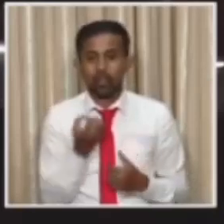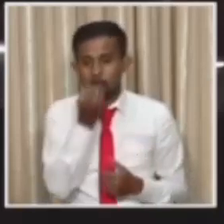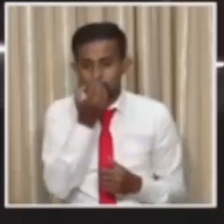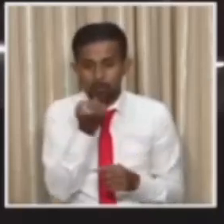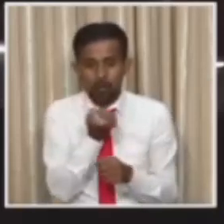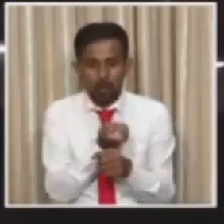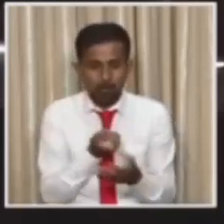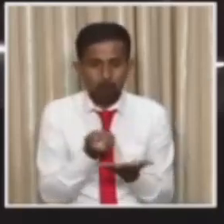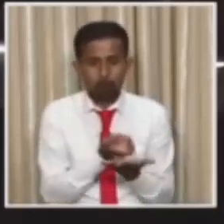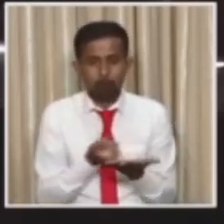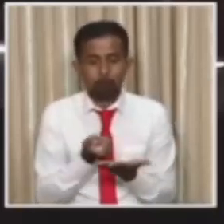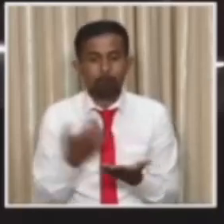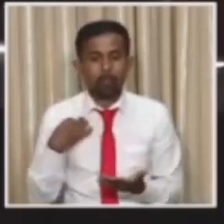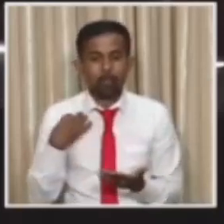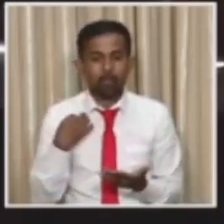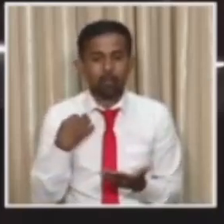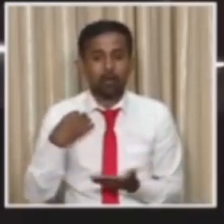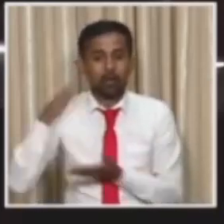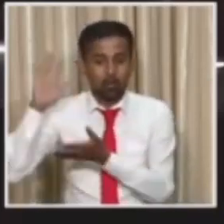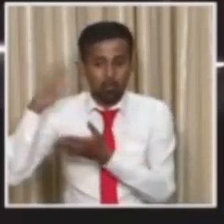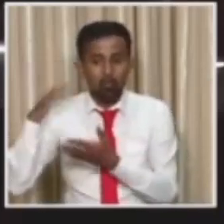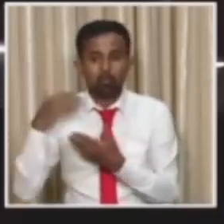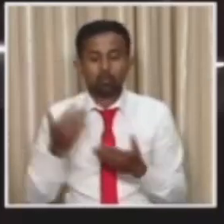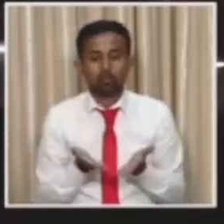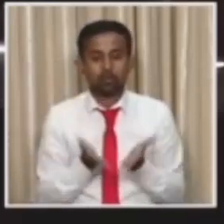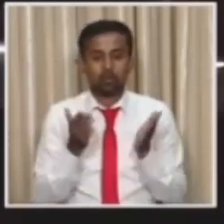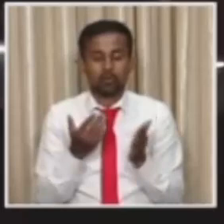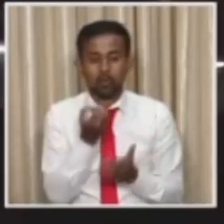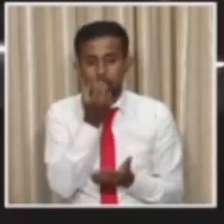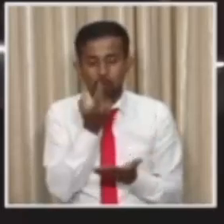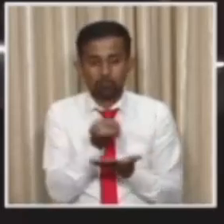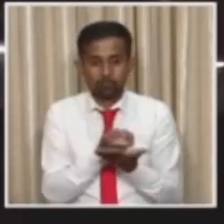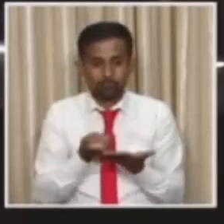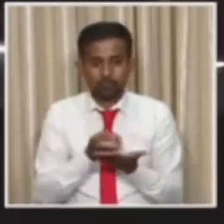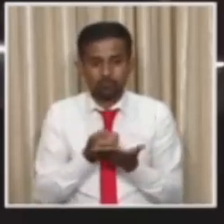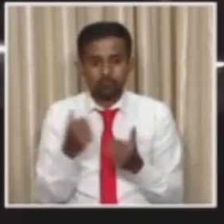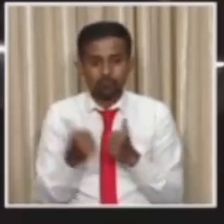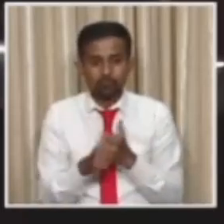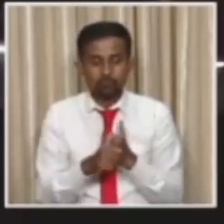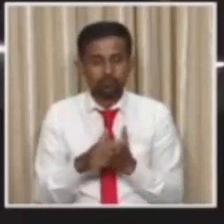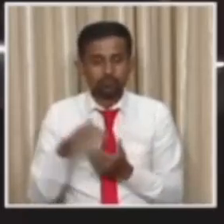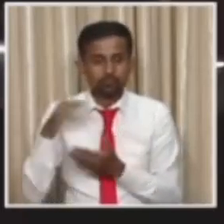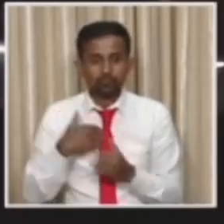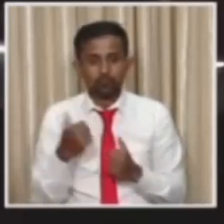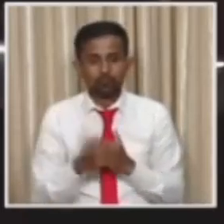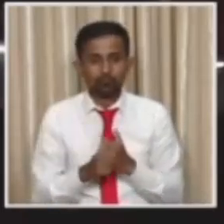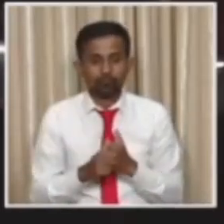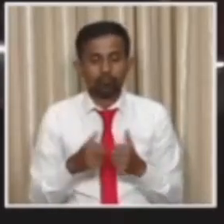වගේ කර්මාන්ත අපි බතික් දේවල් පිටරටින් ගේන්න ගත්තා ඉන්දියාවෙන් බතික් නිෂ්පාදන ගේනවා අපේ නිෂ්පාදන